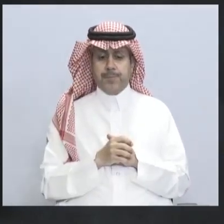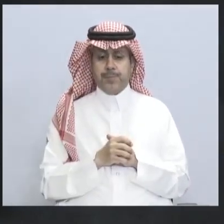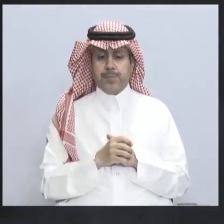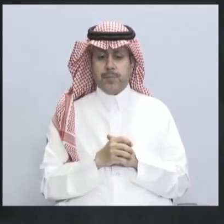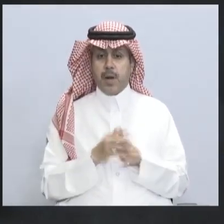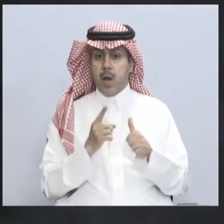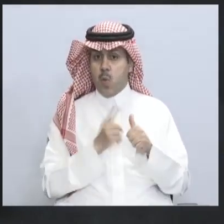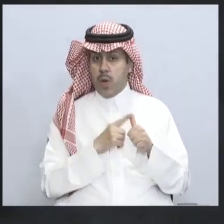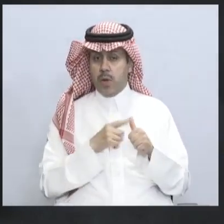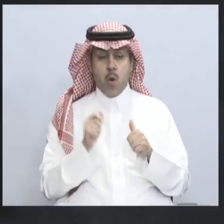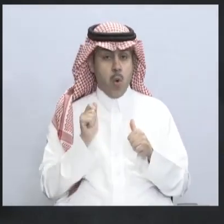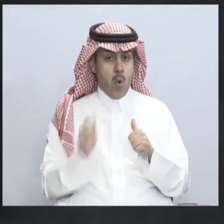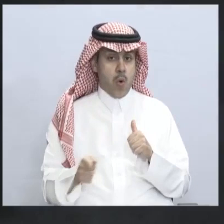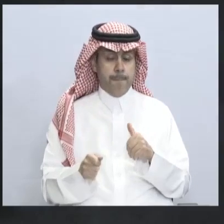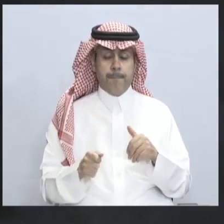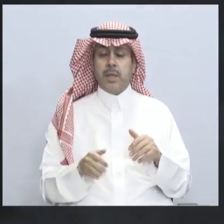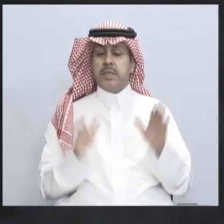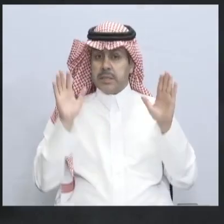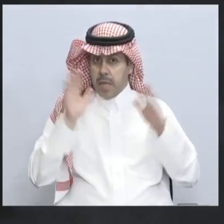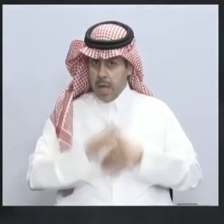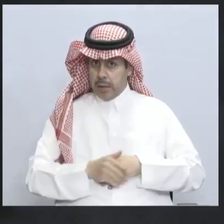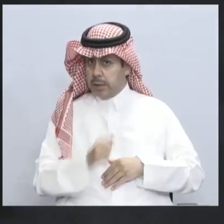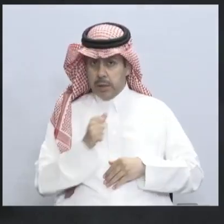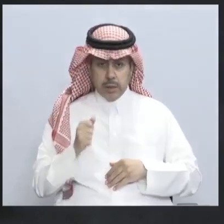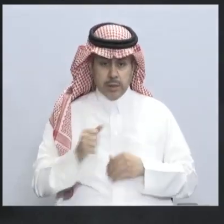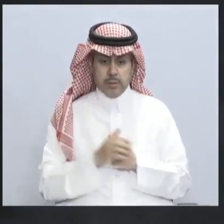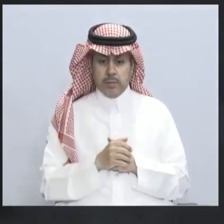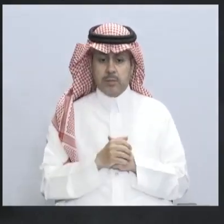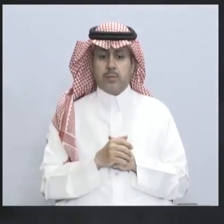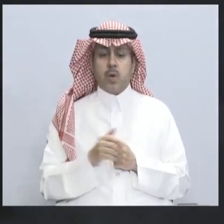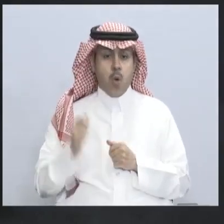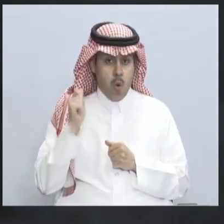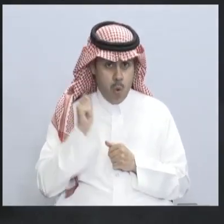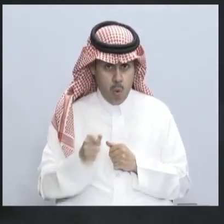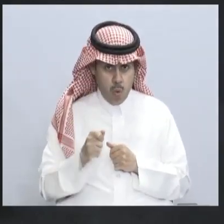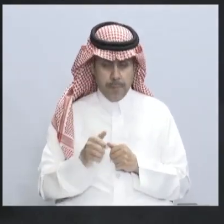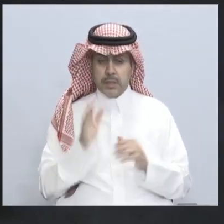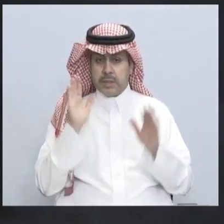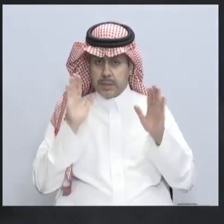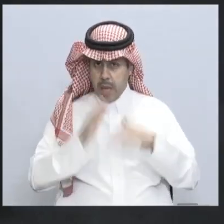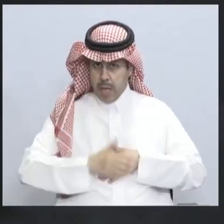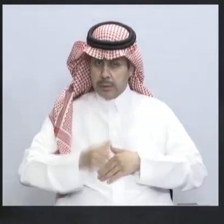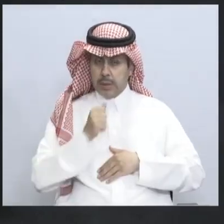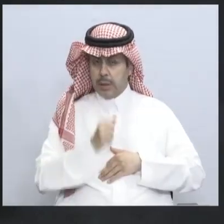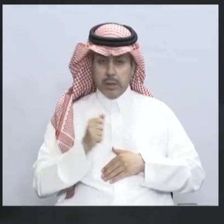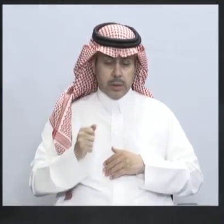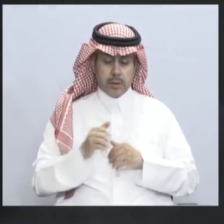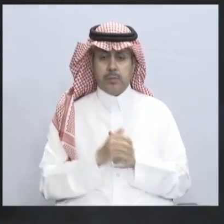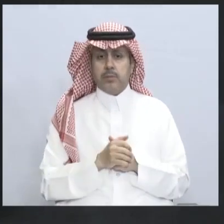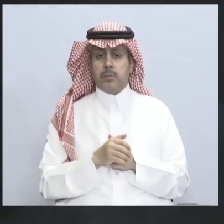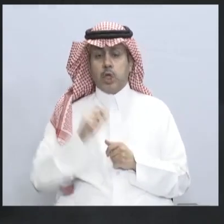اولا حكم صلاه العيد فما هو حكم صلاه العيد بالنسبه